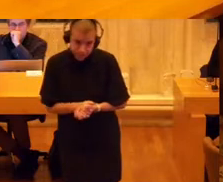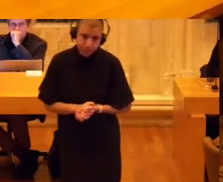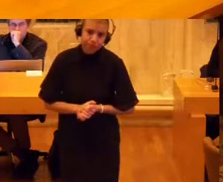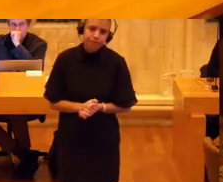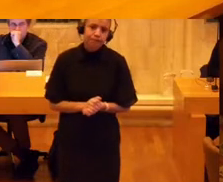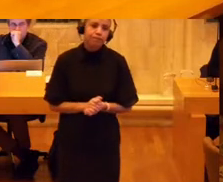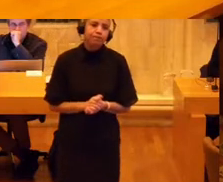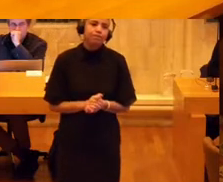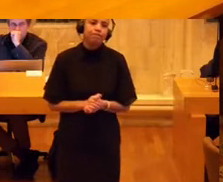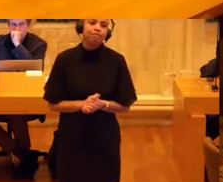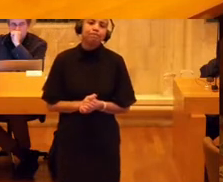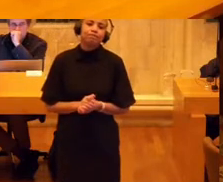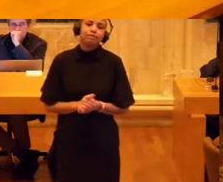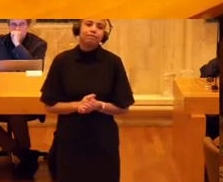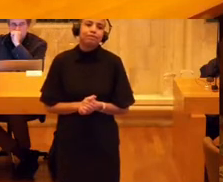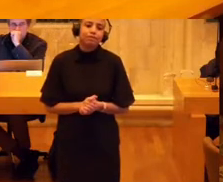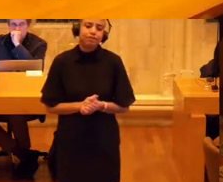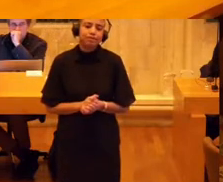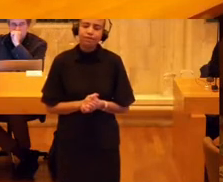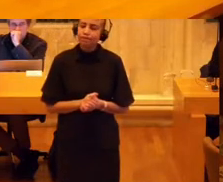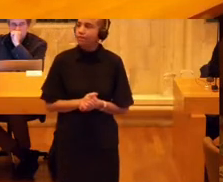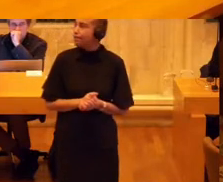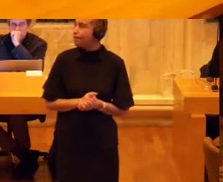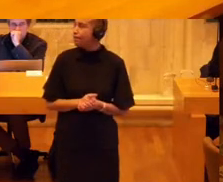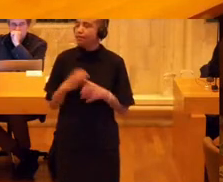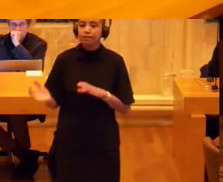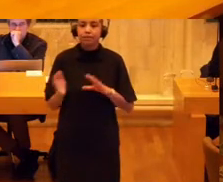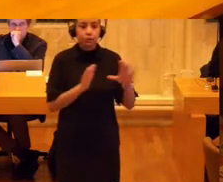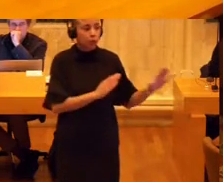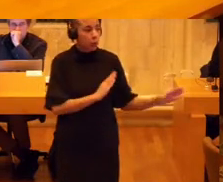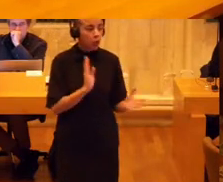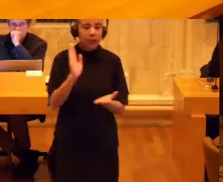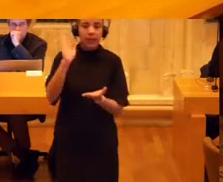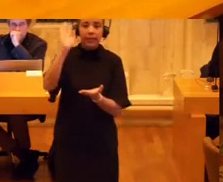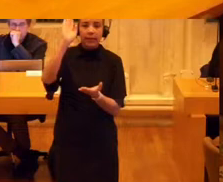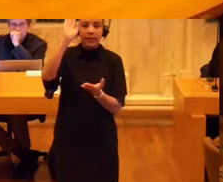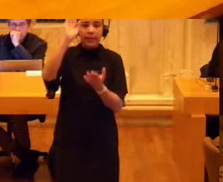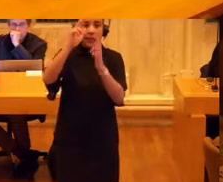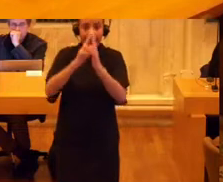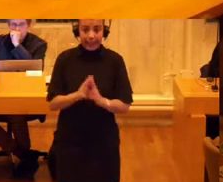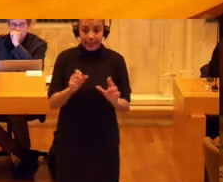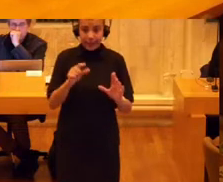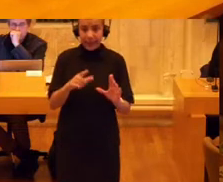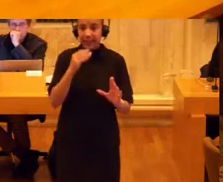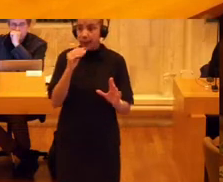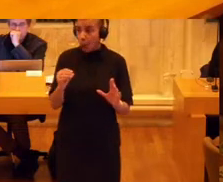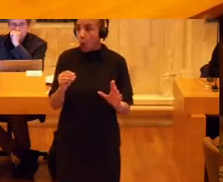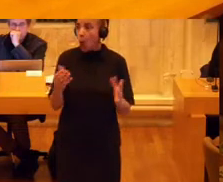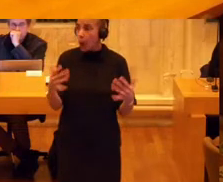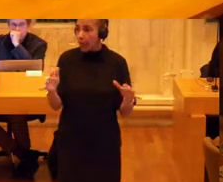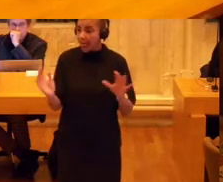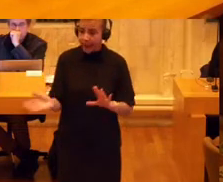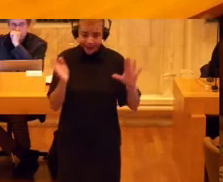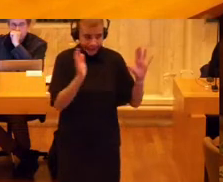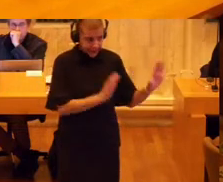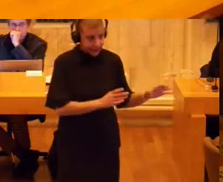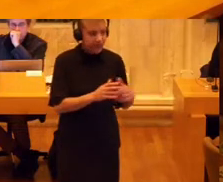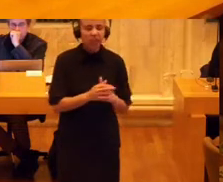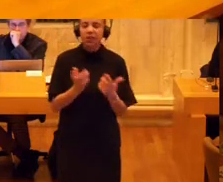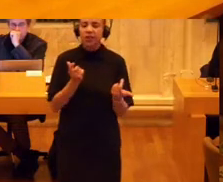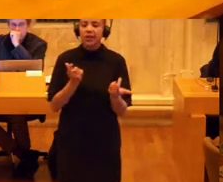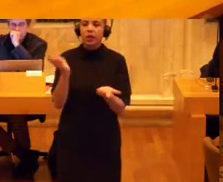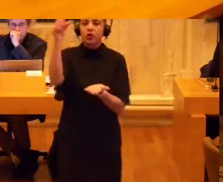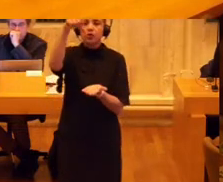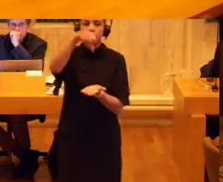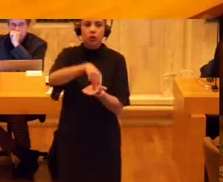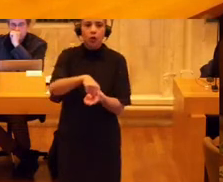Alors, donc pour le Saint-Étienne-le-Vieux, c'est réglé. La gestion des centres socioculturels CAF